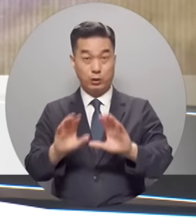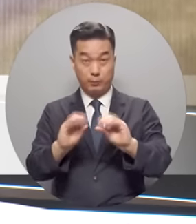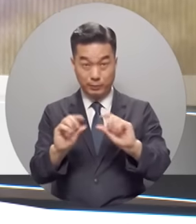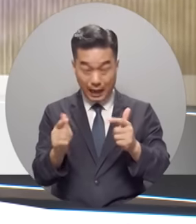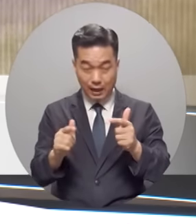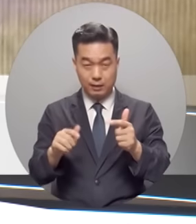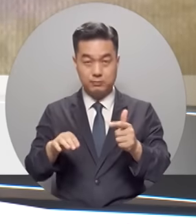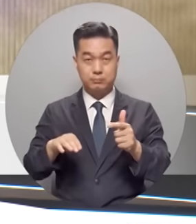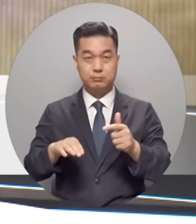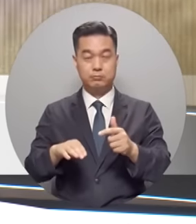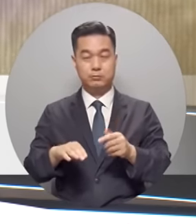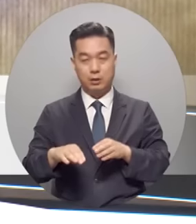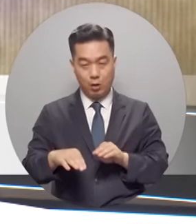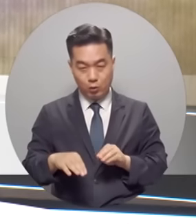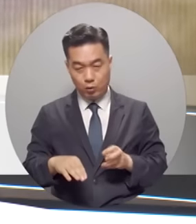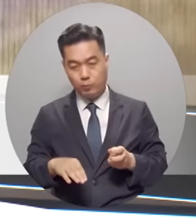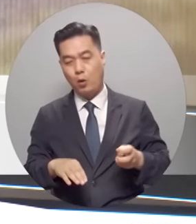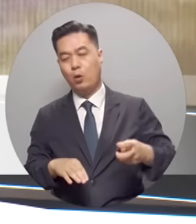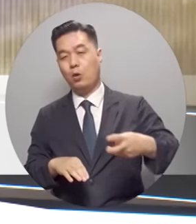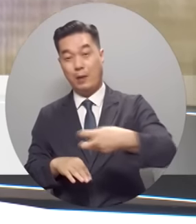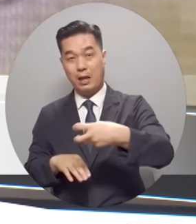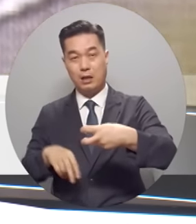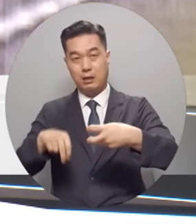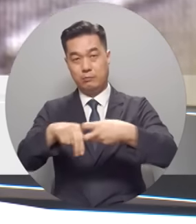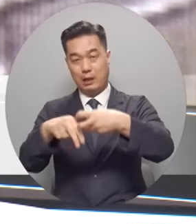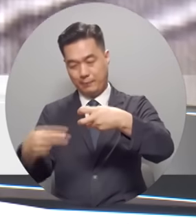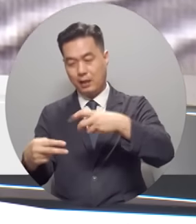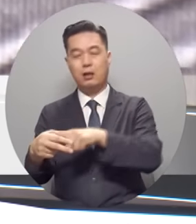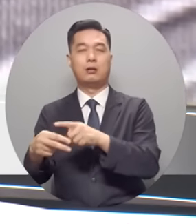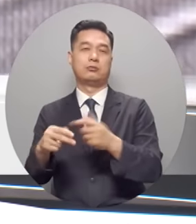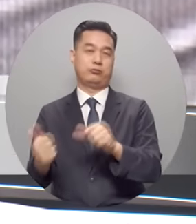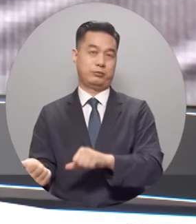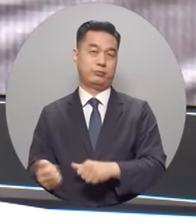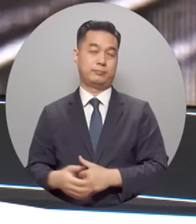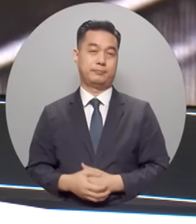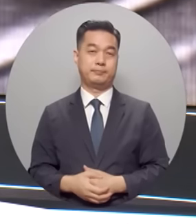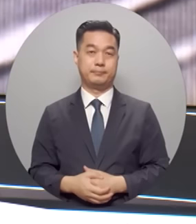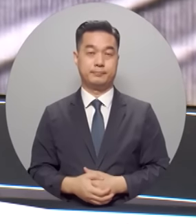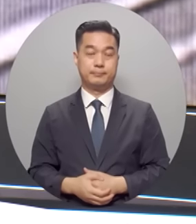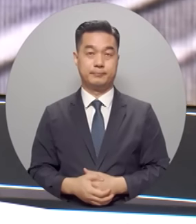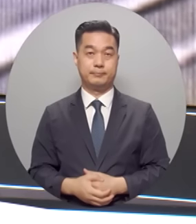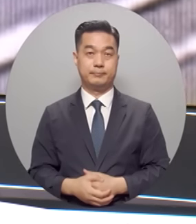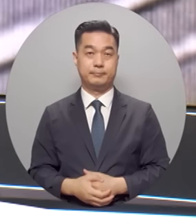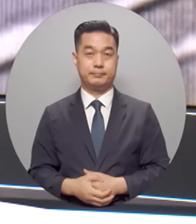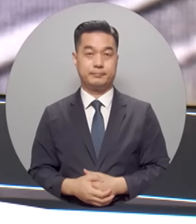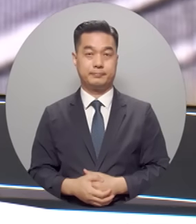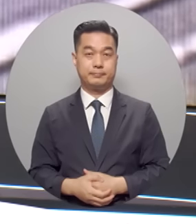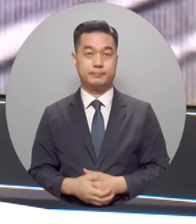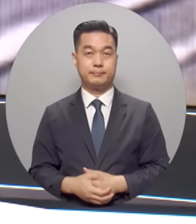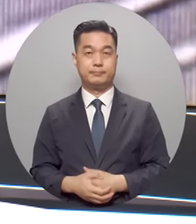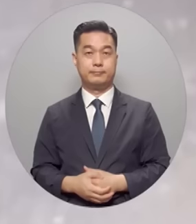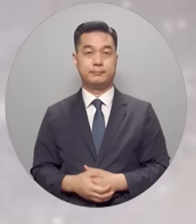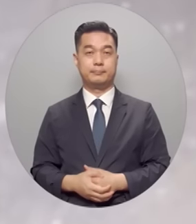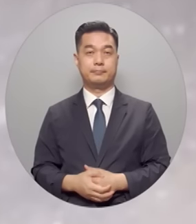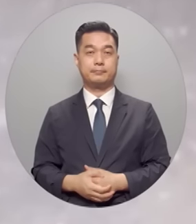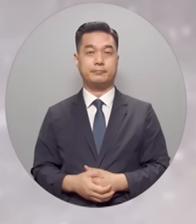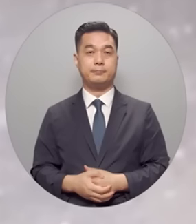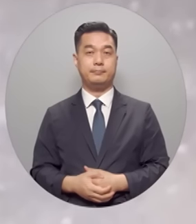않고 우회전하던 버스에 치여 한 사람이 목숨을 잃었습니다. 김항섭 기자가 보도합니다.